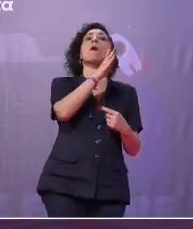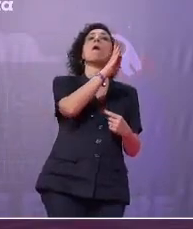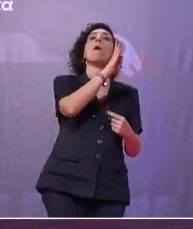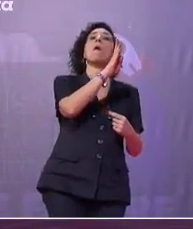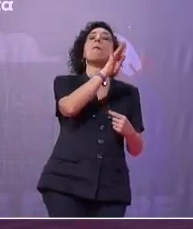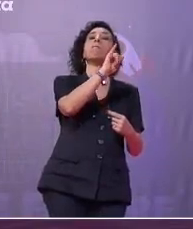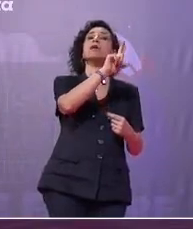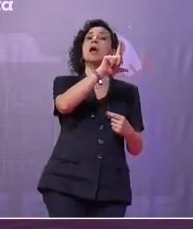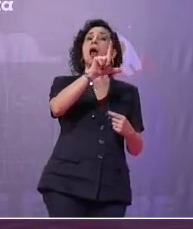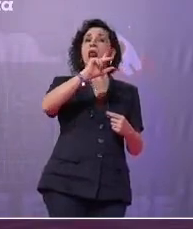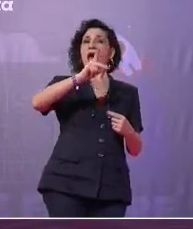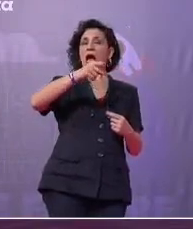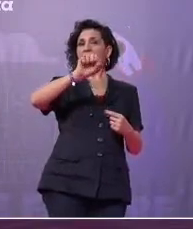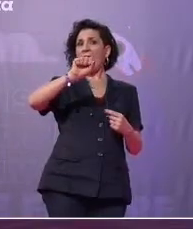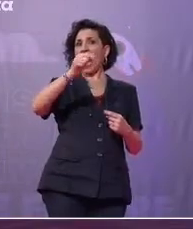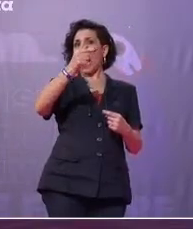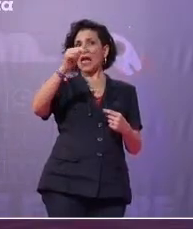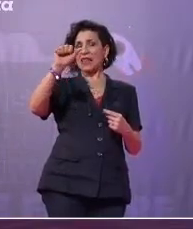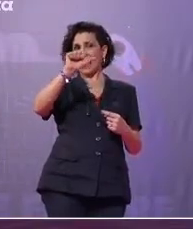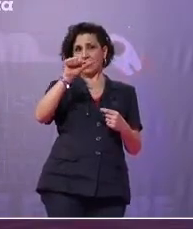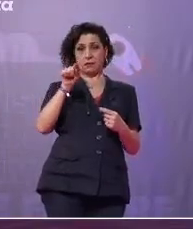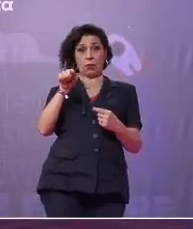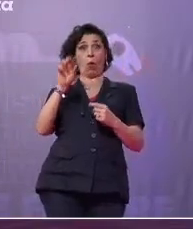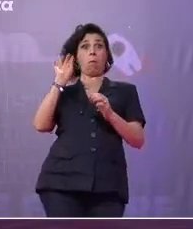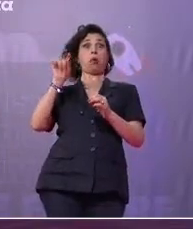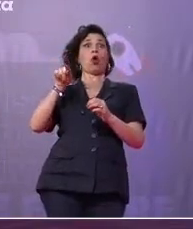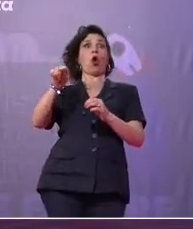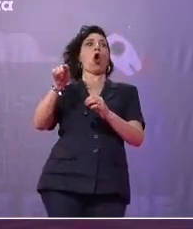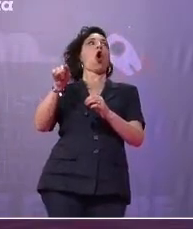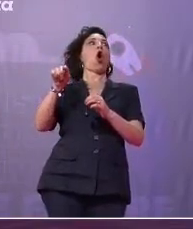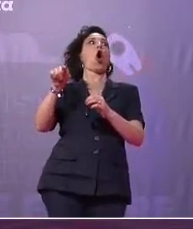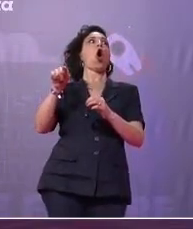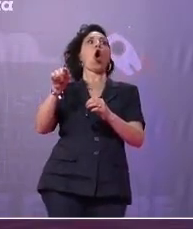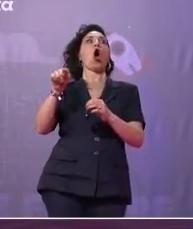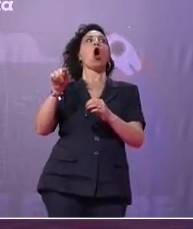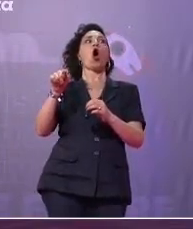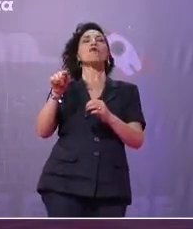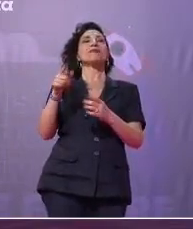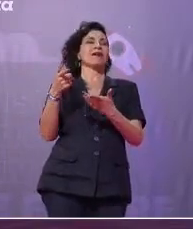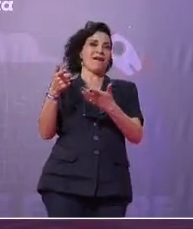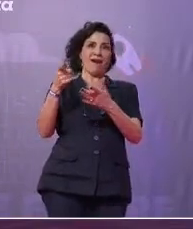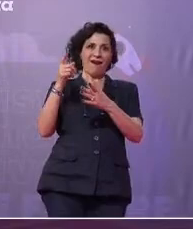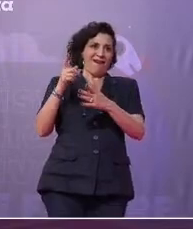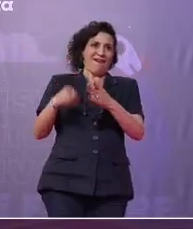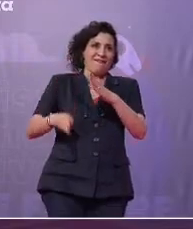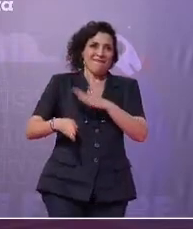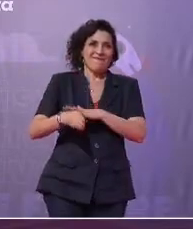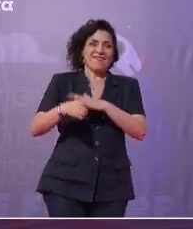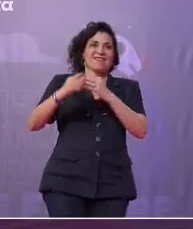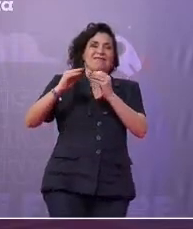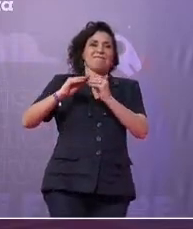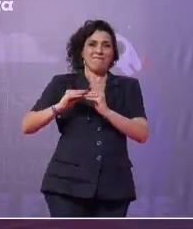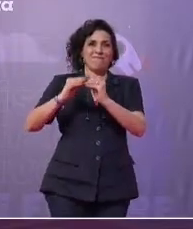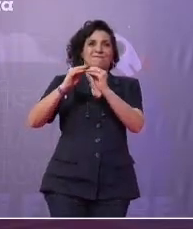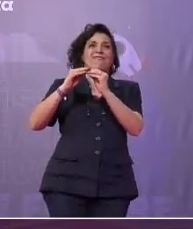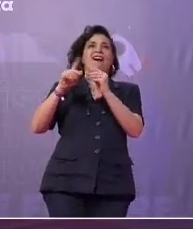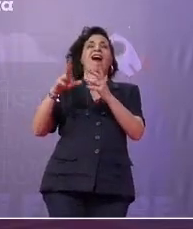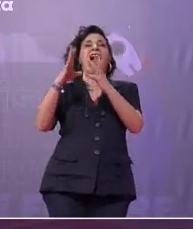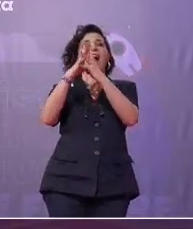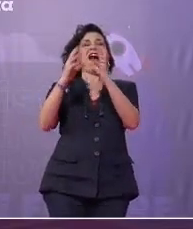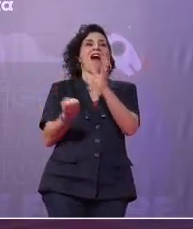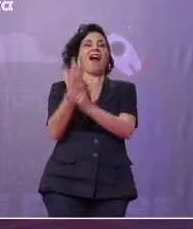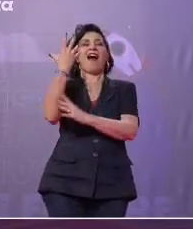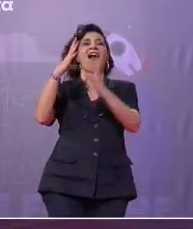da persona che come sappiamo ha contribuito in maniera sostanziale a come noi adesso utilizziamo i computer e a creare L'industria del software